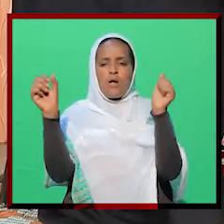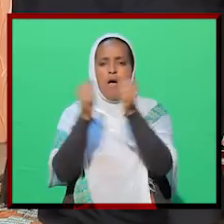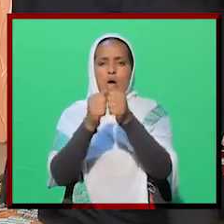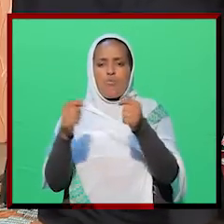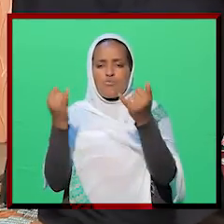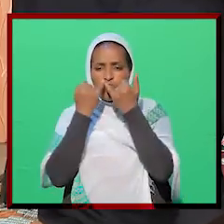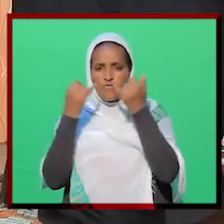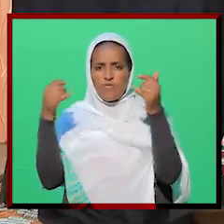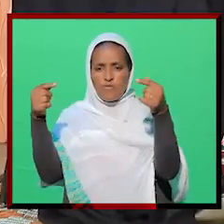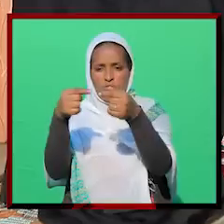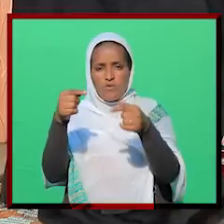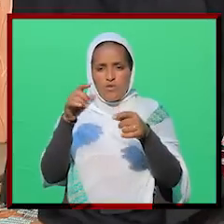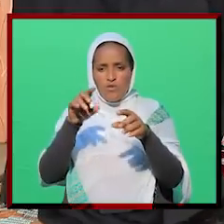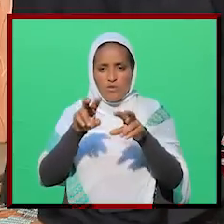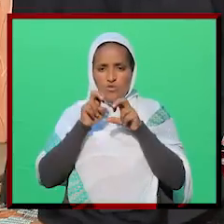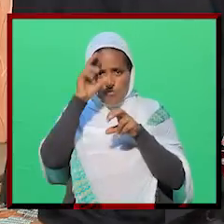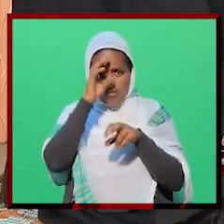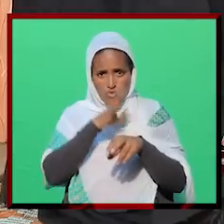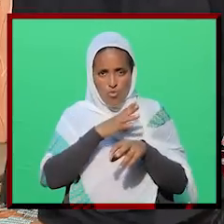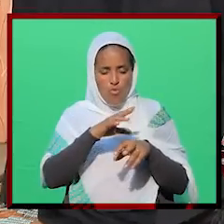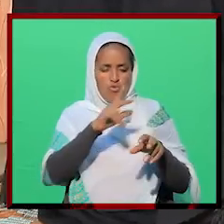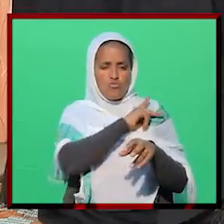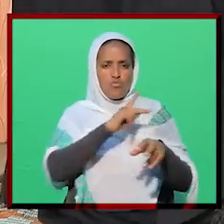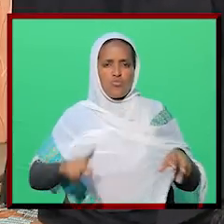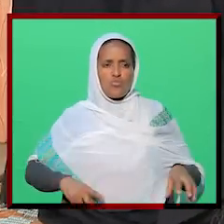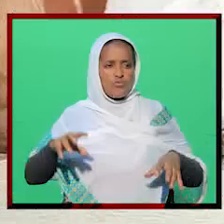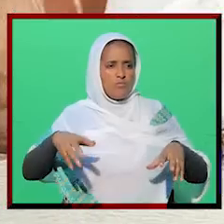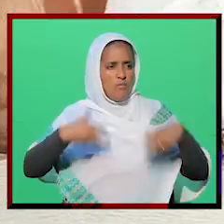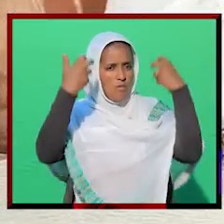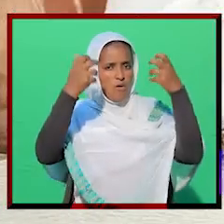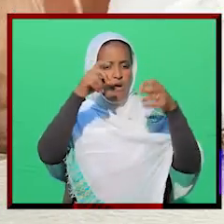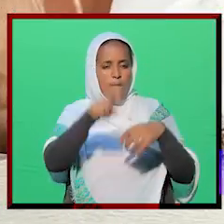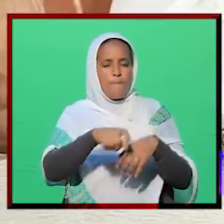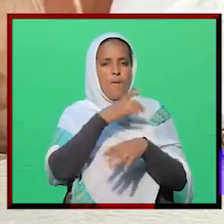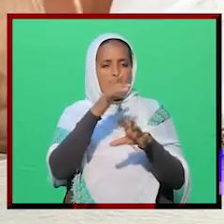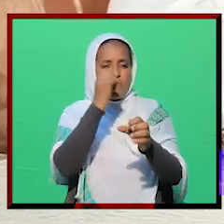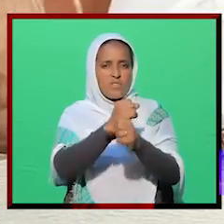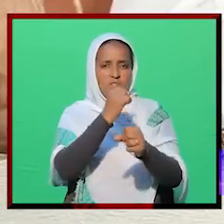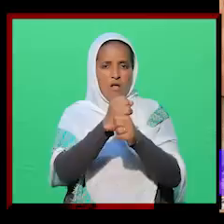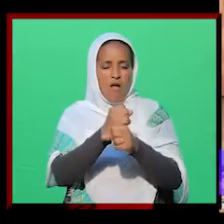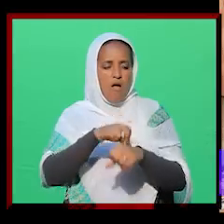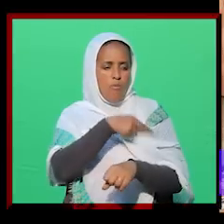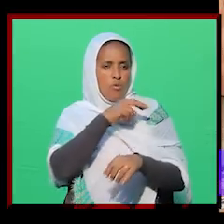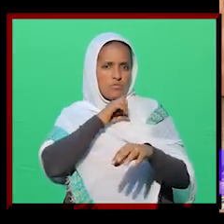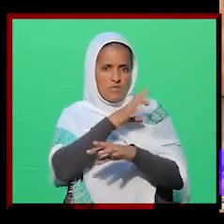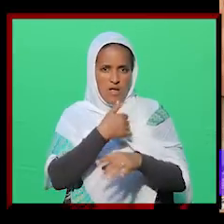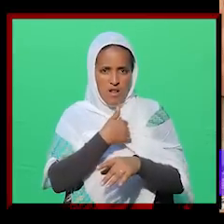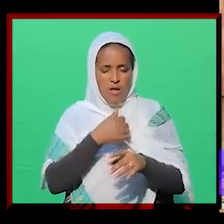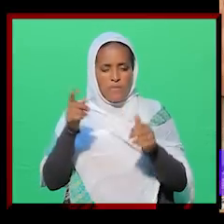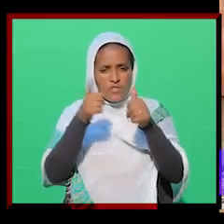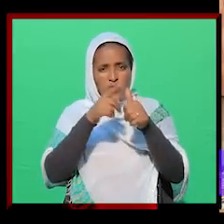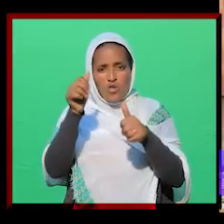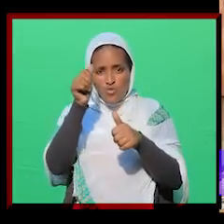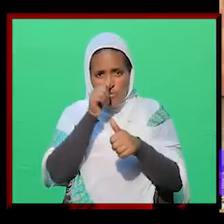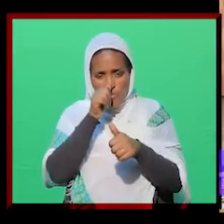ስጢፋ እና በደቂቀ ተክላይ ማኖት መካከል እንዲሁ የተለያዩ ሐሳቦች ኖረው ነገር ግን ያው ከፖለቲካው